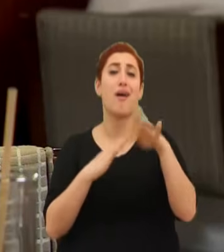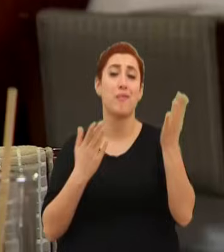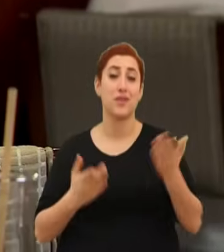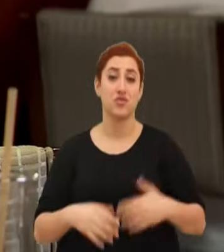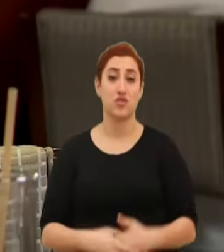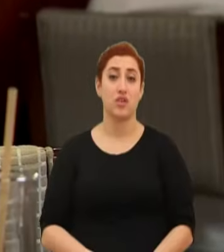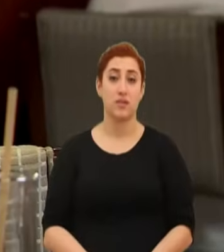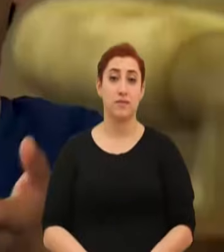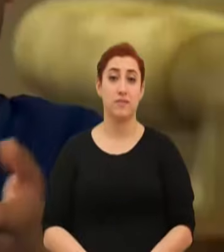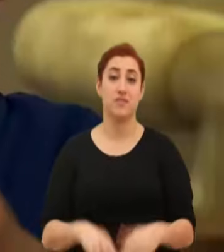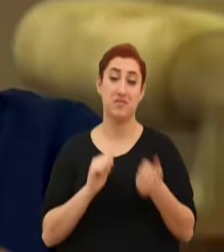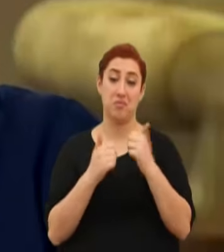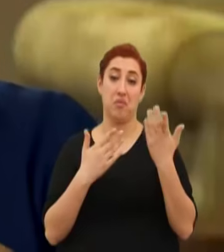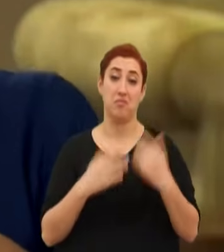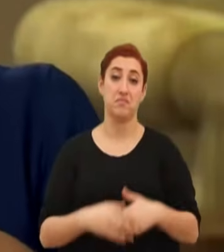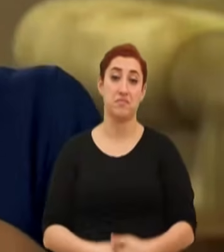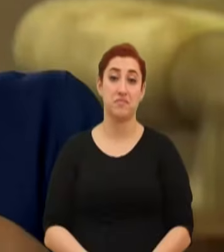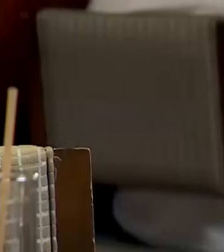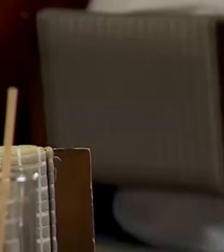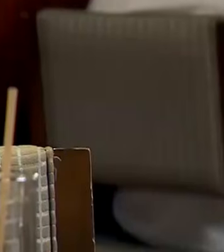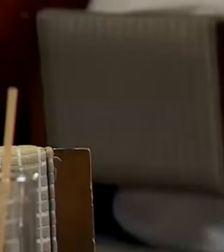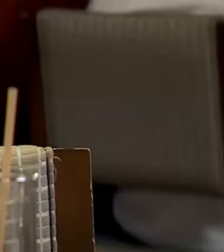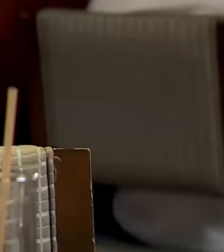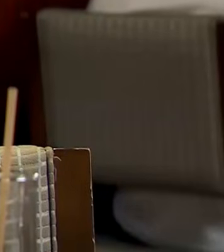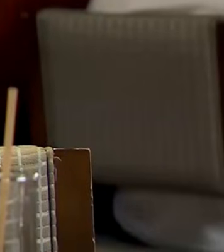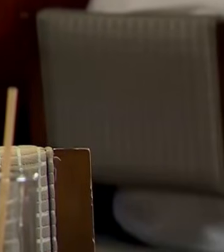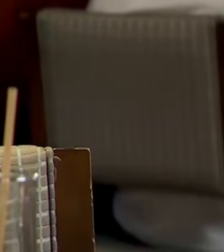ya? Spormuş.